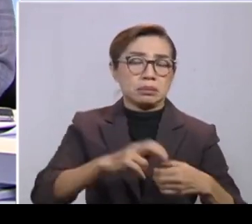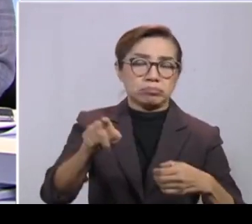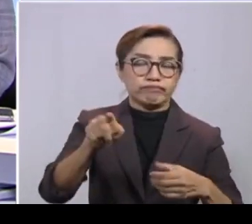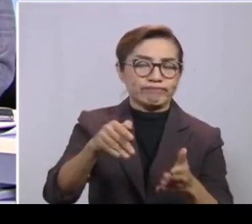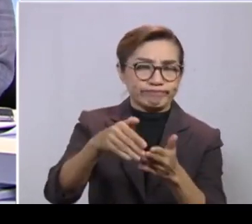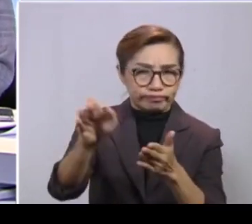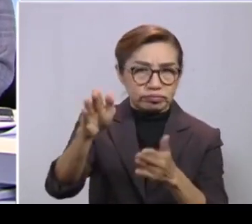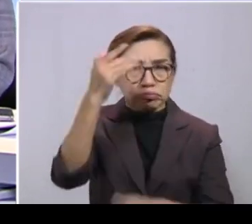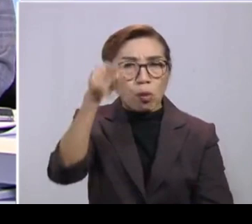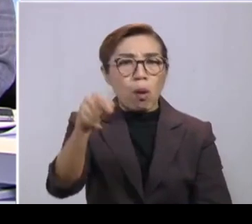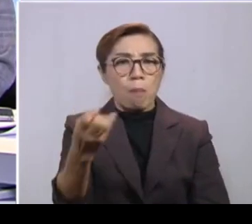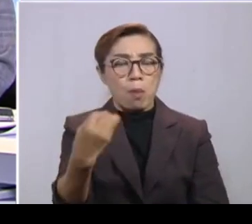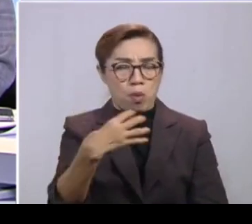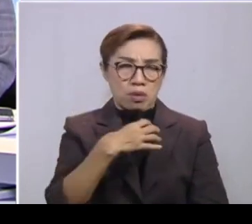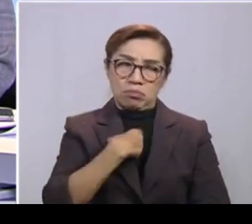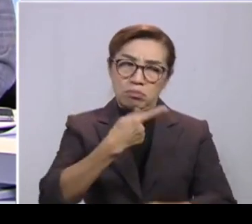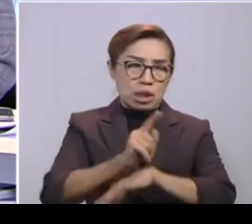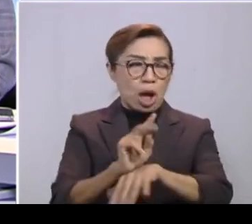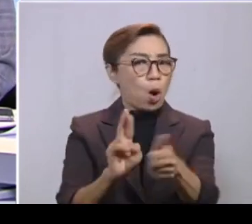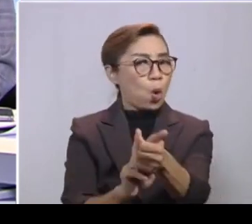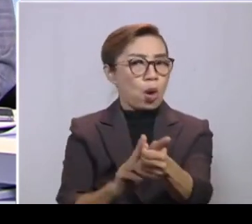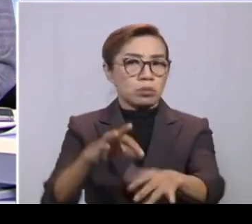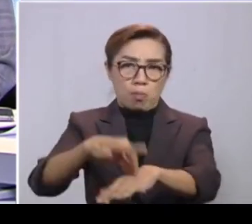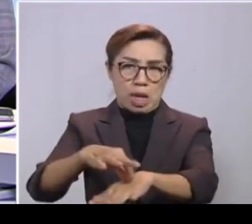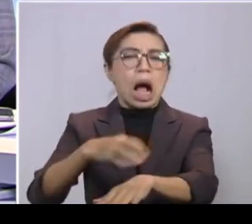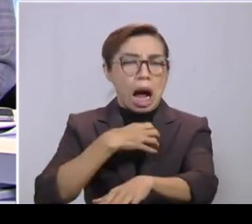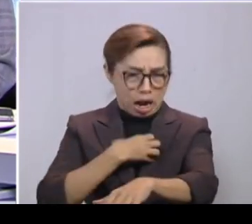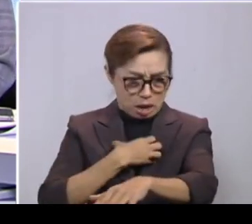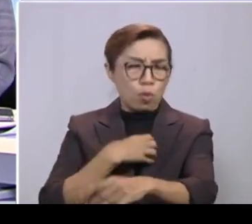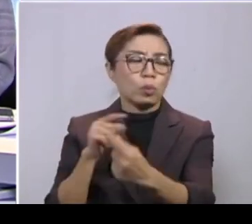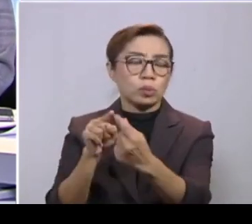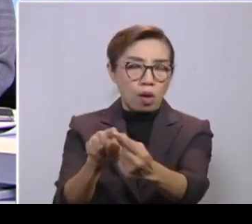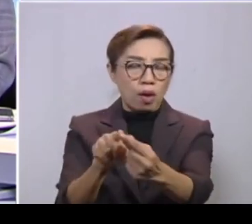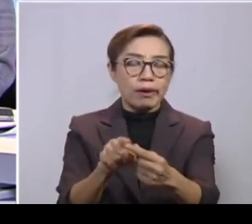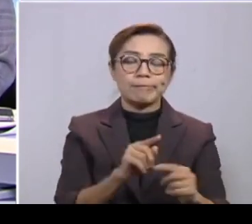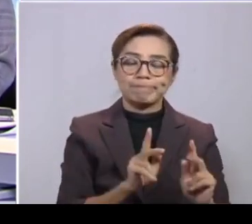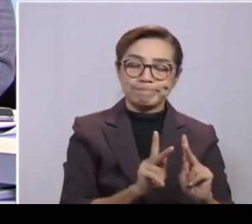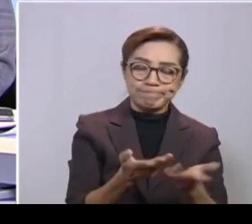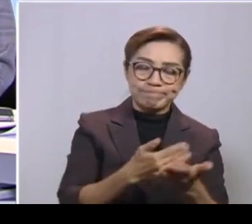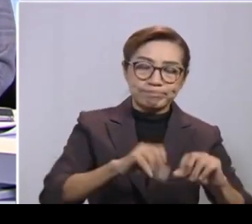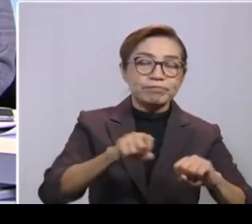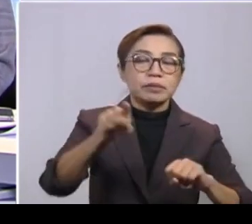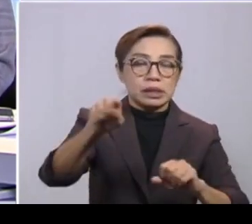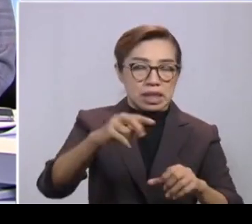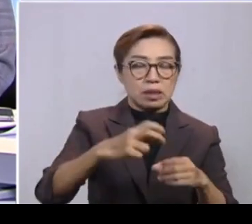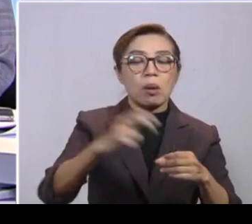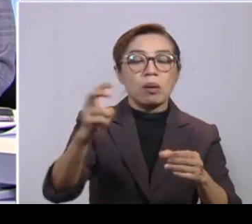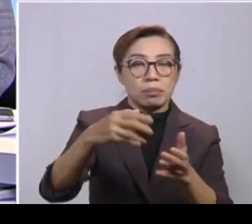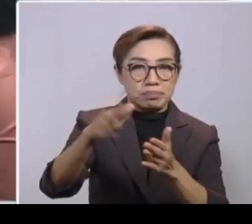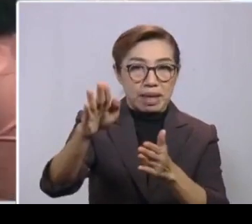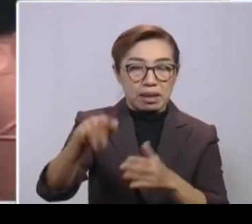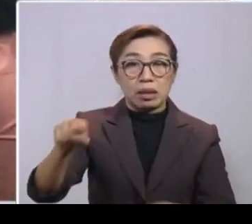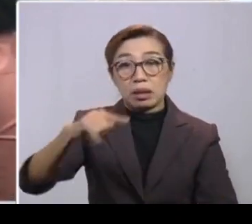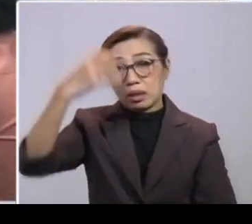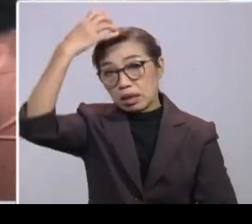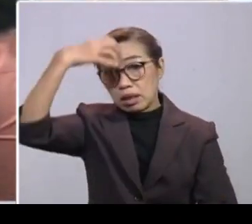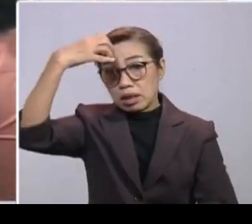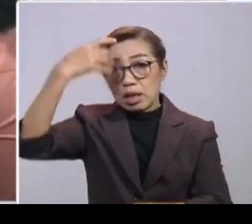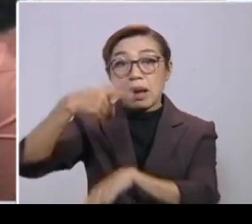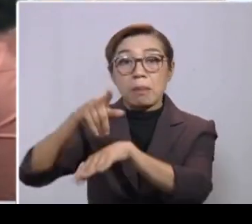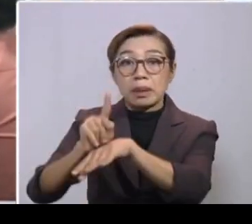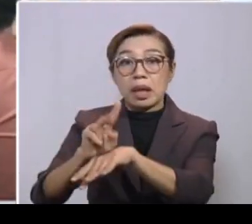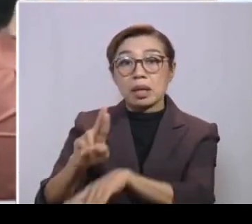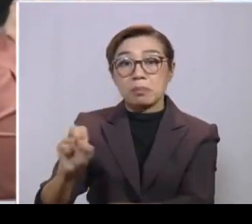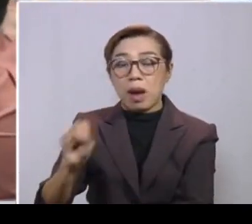ว่าจำเป็นจะต้องทำหน้าที่ในตำแหน่งรองประธานสภาต่อไปนะคะเรื่องนี้มีความเห็นจากคุณวรนด้วยบอกว่าน่าจะไม่มีปัญหา